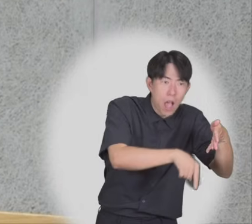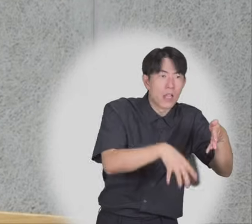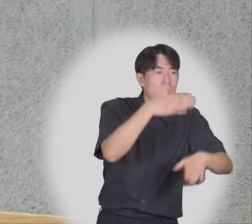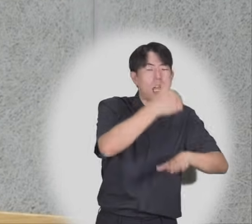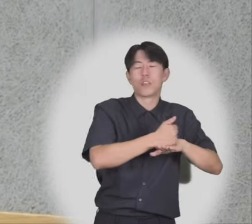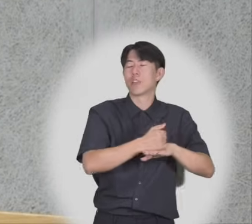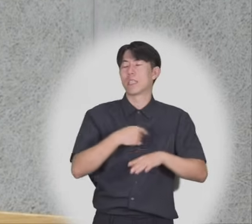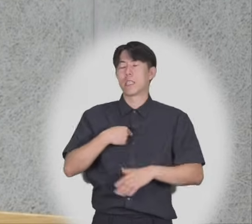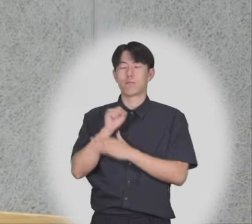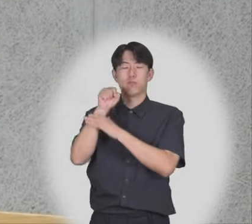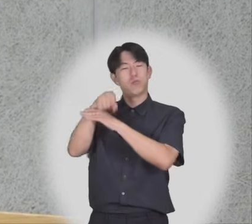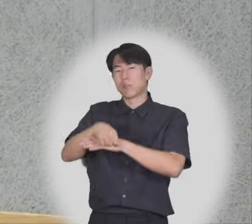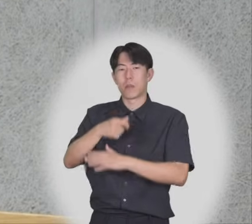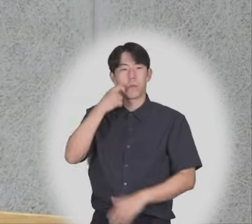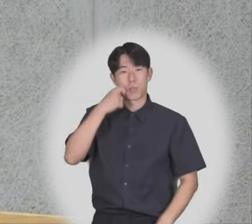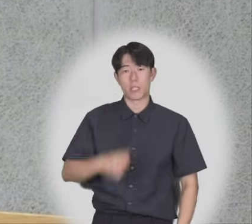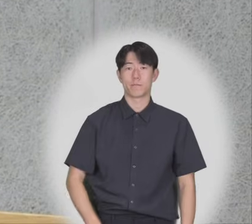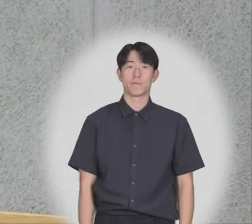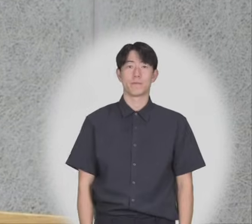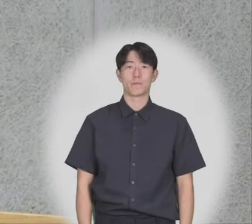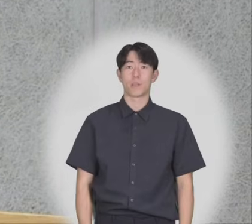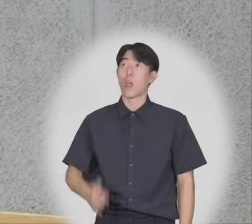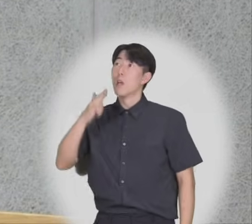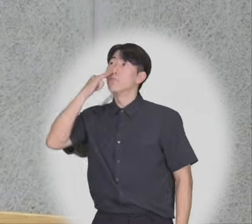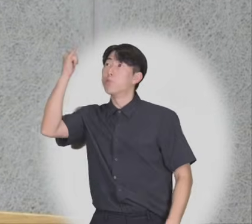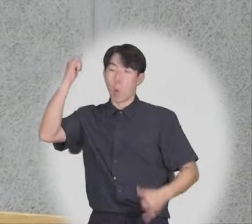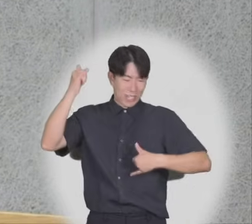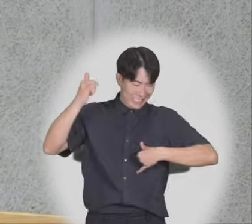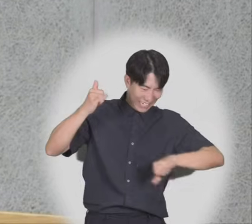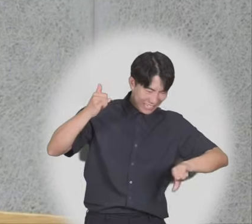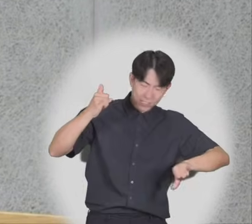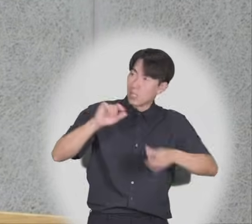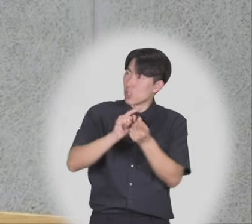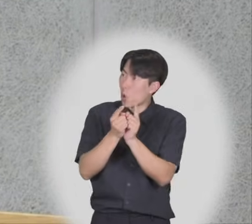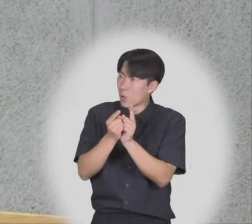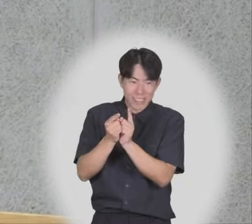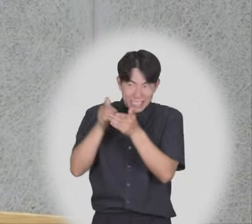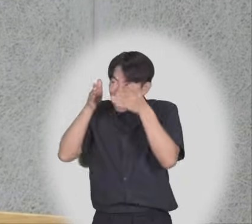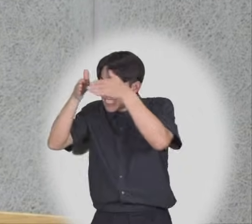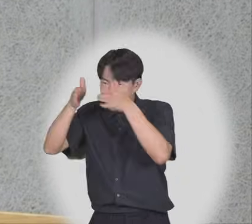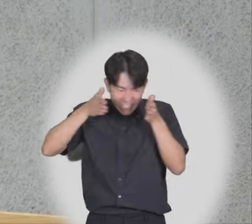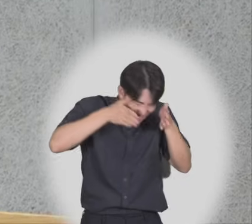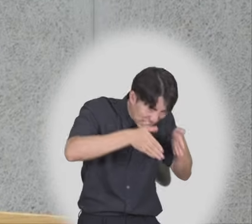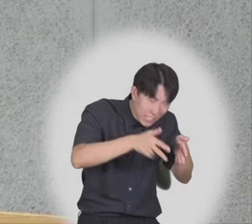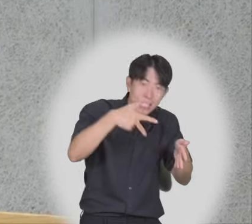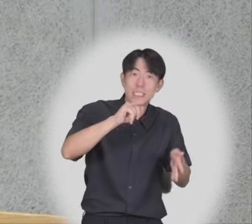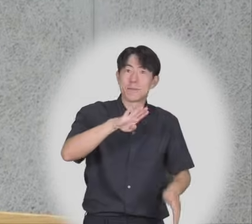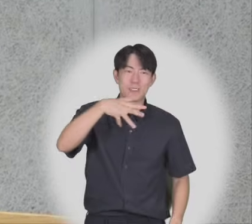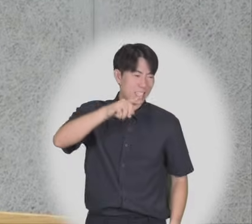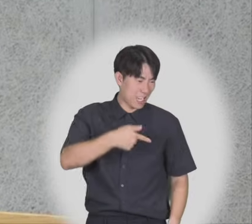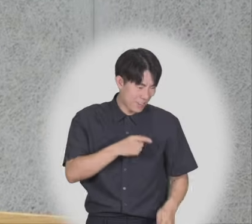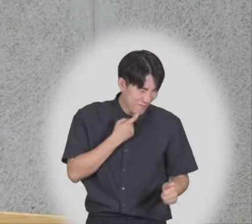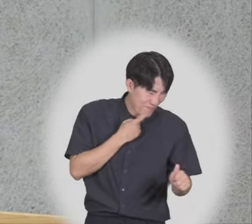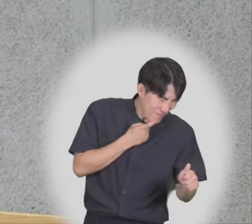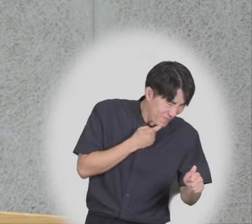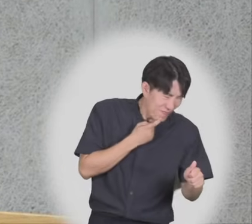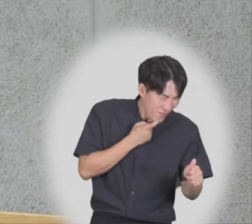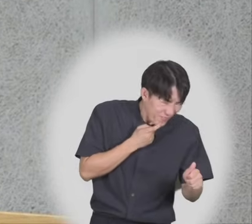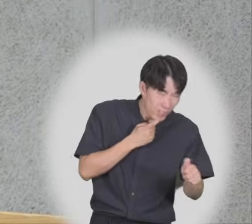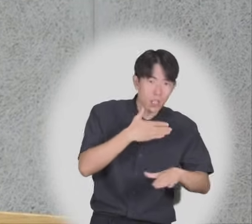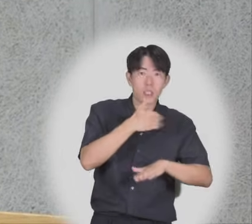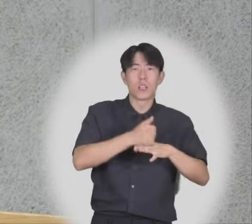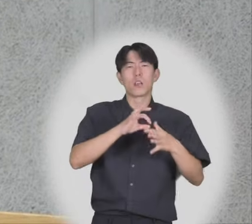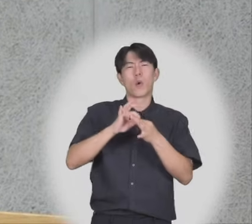못합니다. 부모 자식 간에도 서로 집착하면 서로 점점 어려워집니다. 관계가